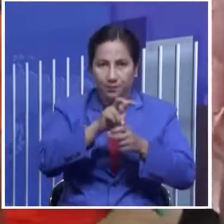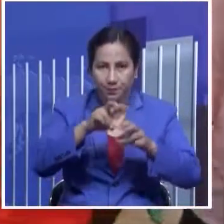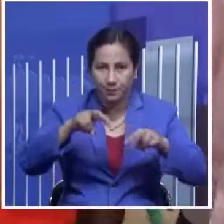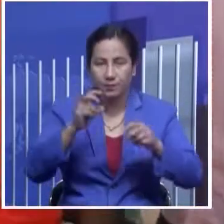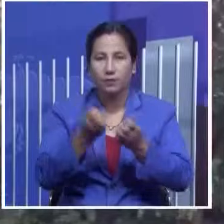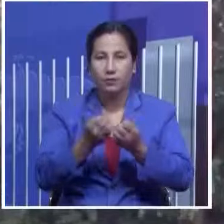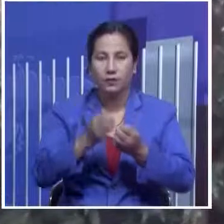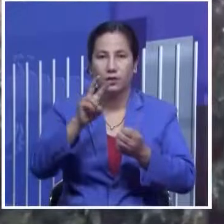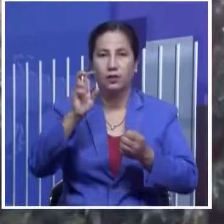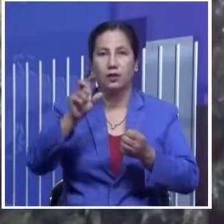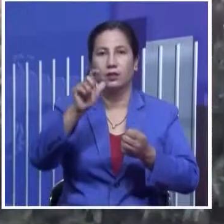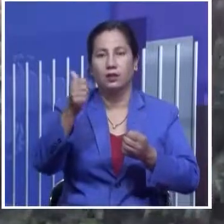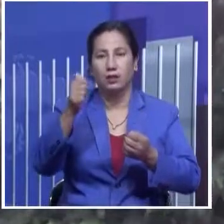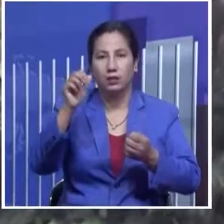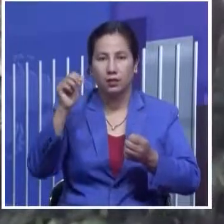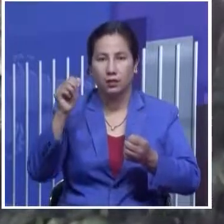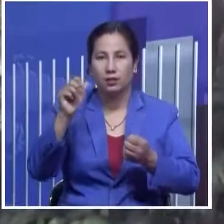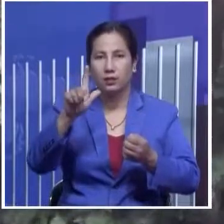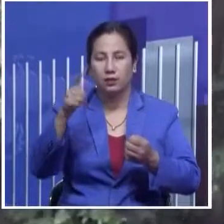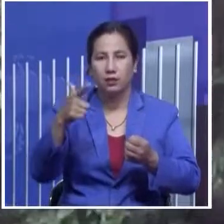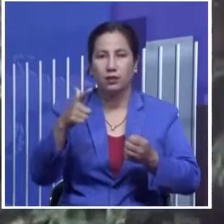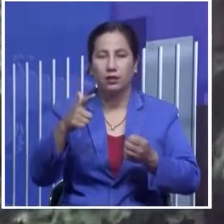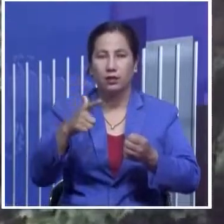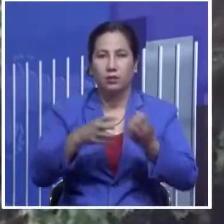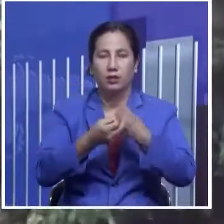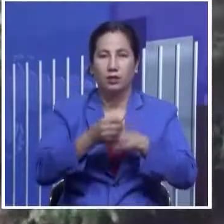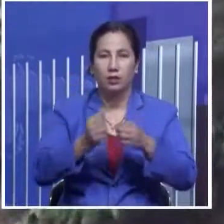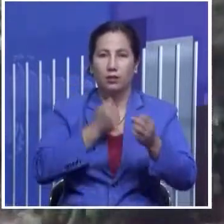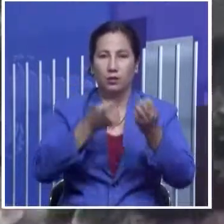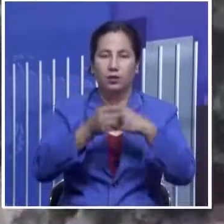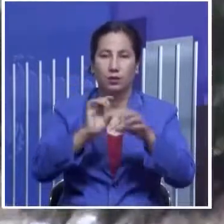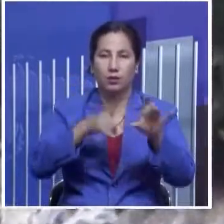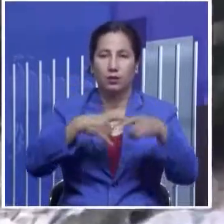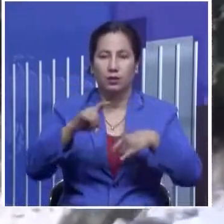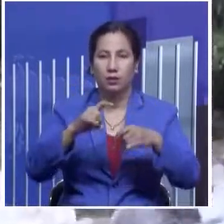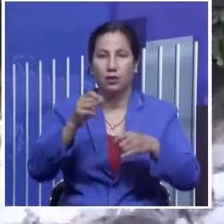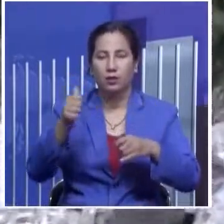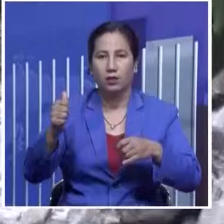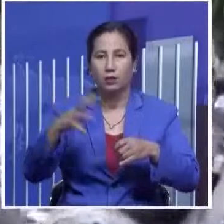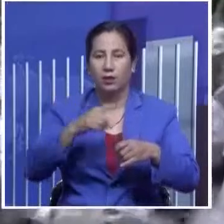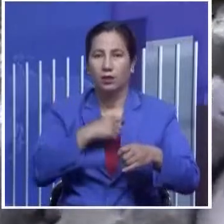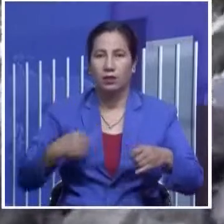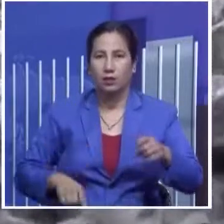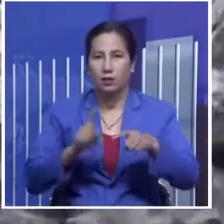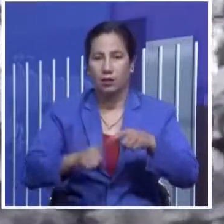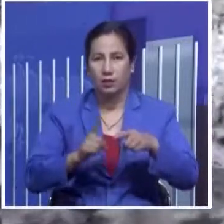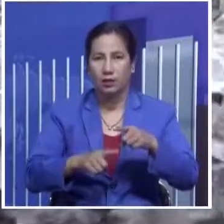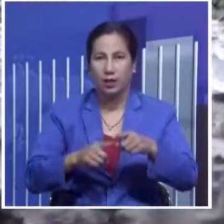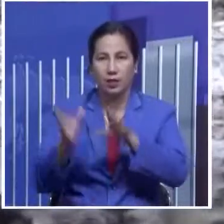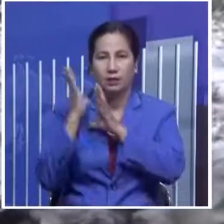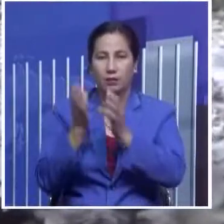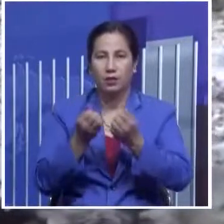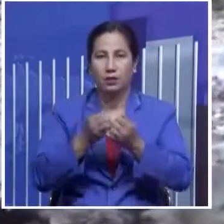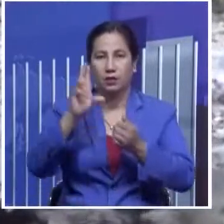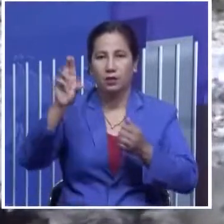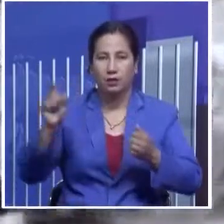सकिएपछि 2076 फागुनमा चिनिया प्राविधिक टोली स्वदेश फर्किएको थियो। अन्वेषणमा लाग्ने सबै खर्च चिनिया पक्षले नै बिहोरिरहेको छ।